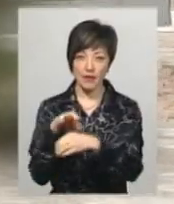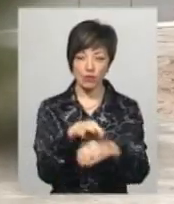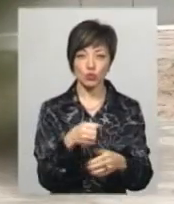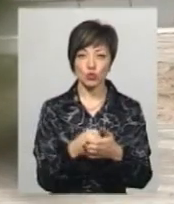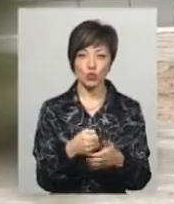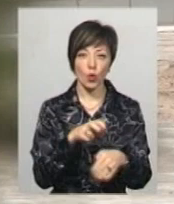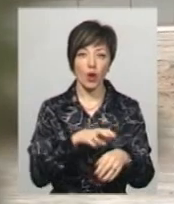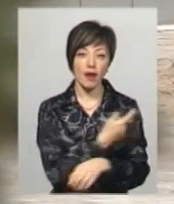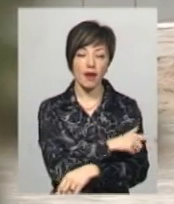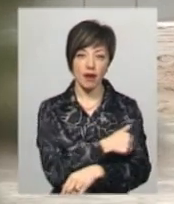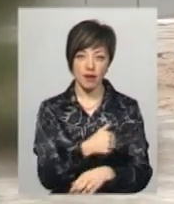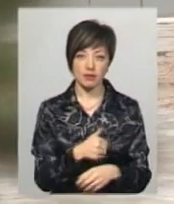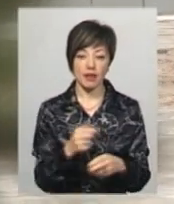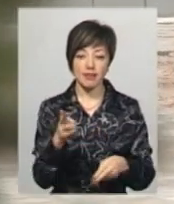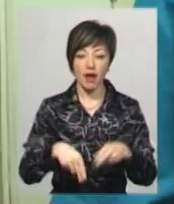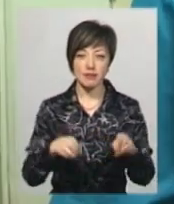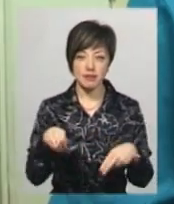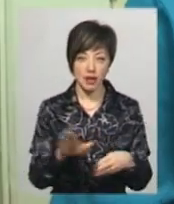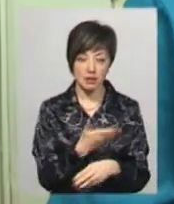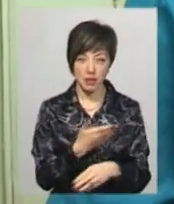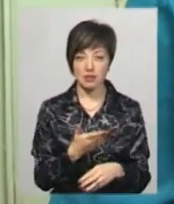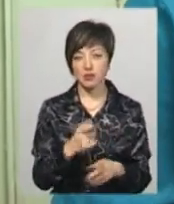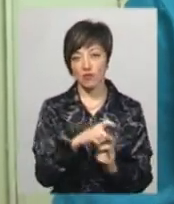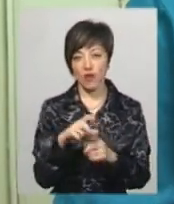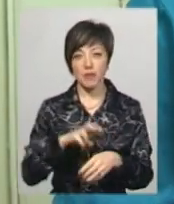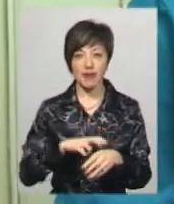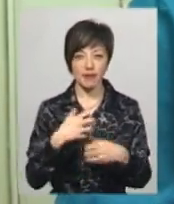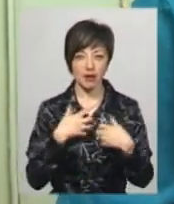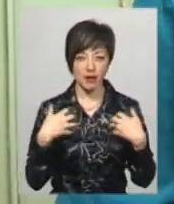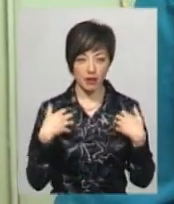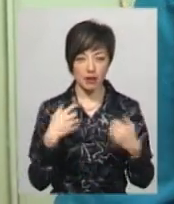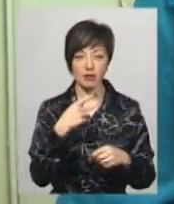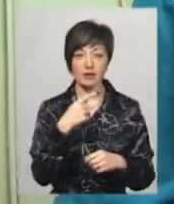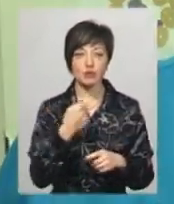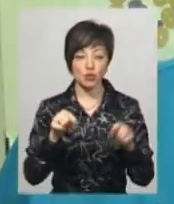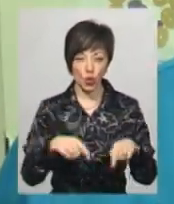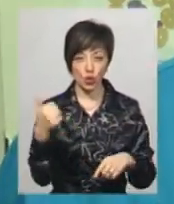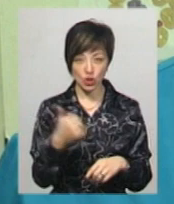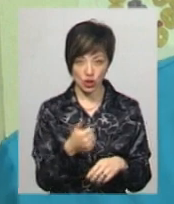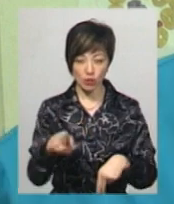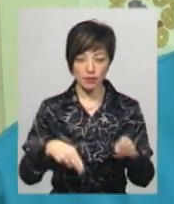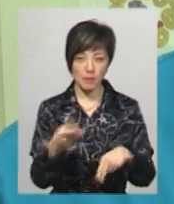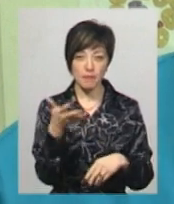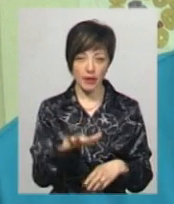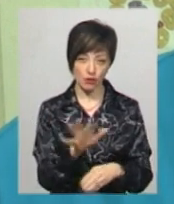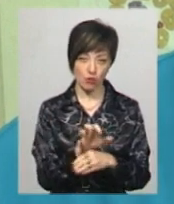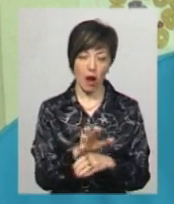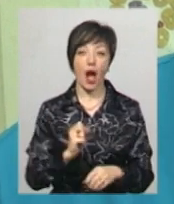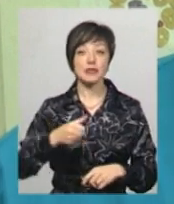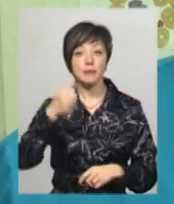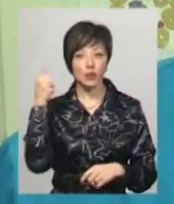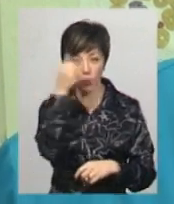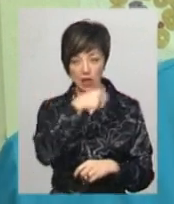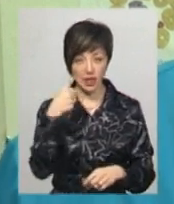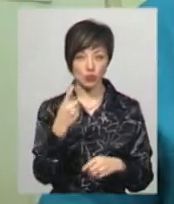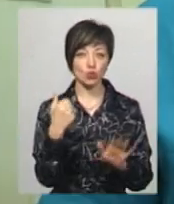до ветеринарної лікарні на стерилізацію. За словами ветеринарного лікаря Федора Годованюка, цього тижня стерилізували 5 собак, а за минулий рік